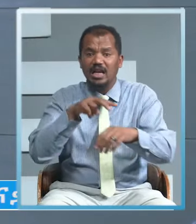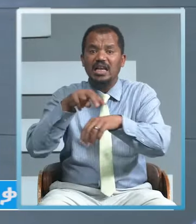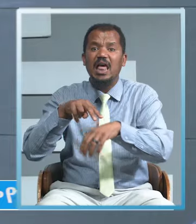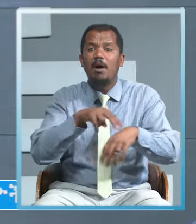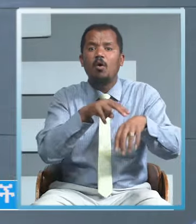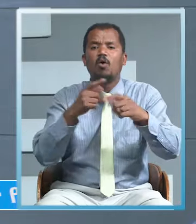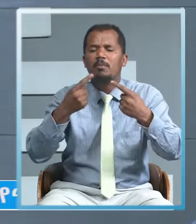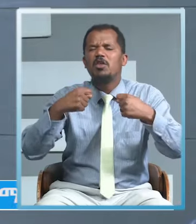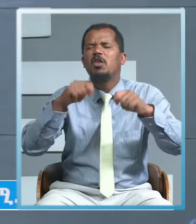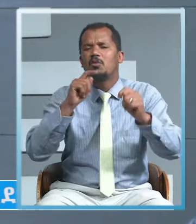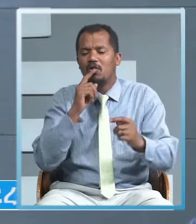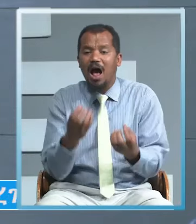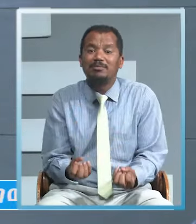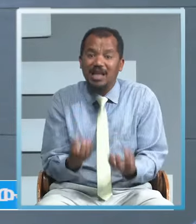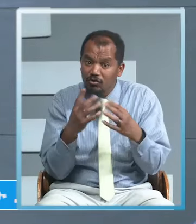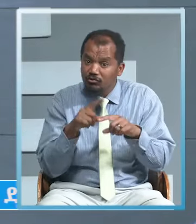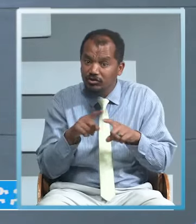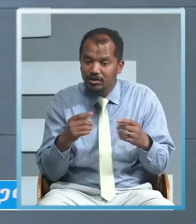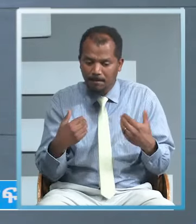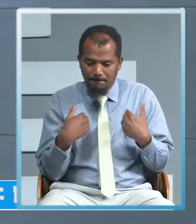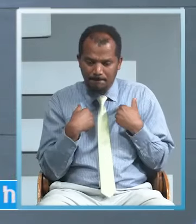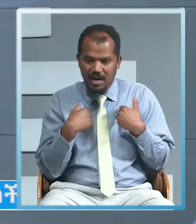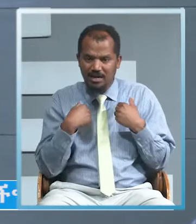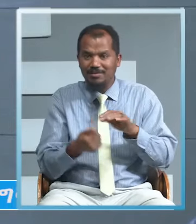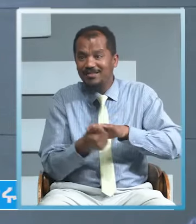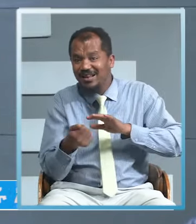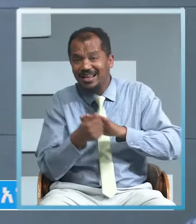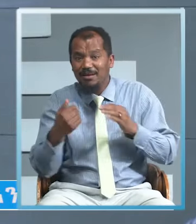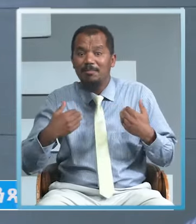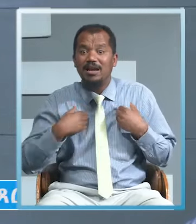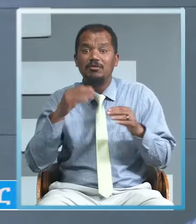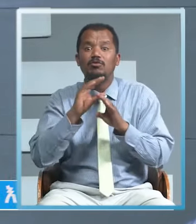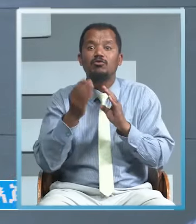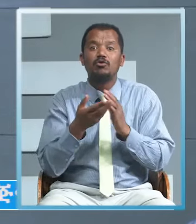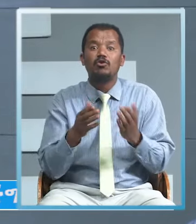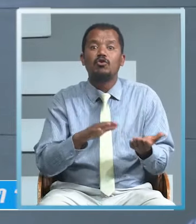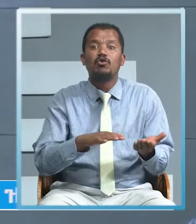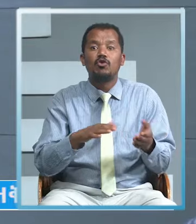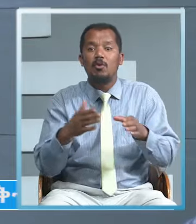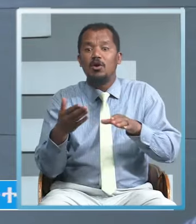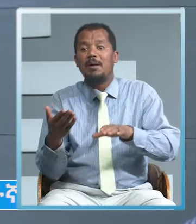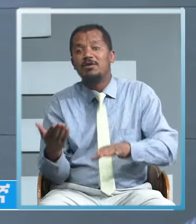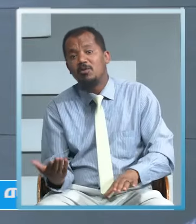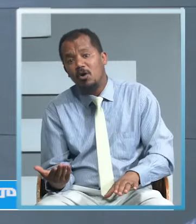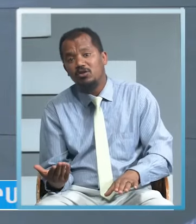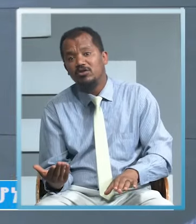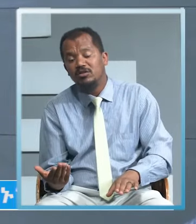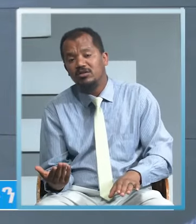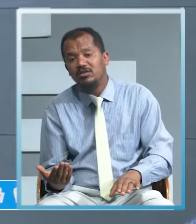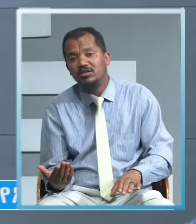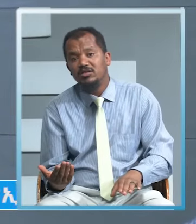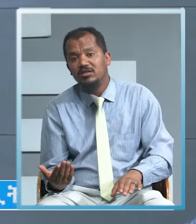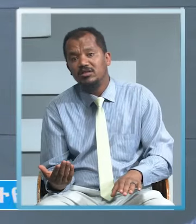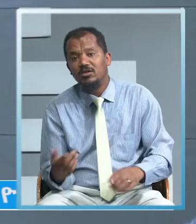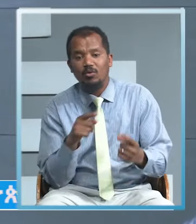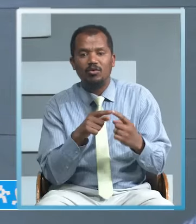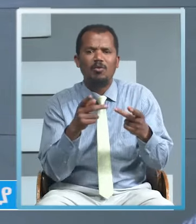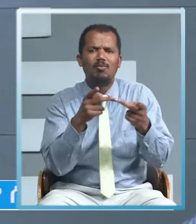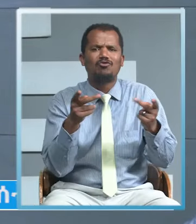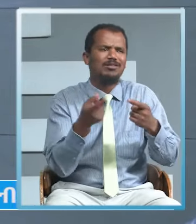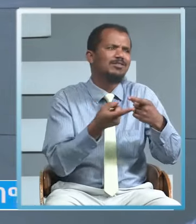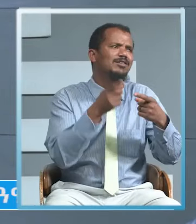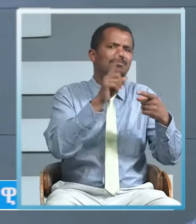ለማቋቋም እየተሞከረ ነው። አብዛኞቹ ግን ባለንበት ተፈናቅለን ባለንበት ሁኔታ ሞት ከመንሞት ወደ